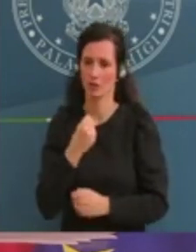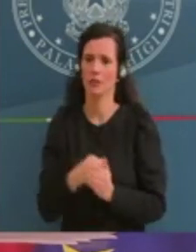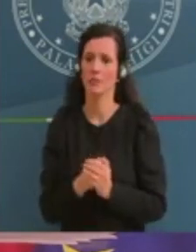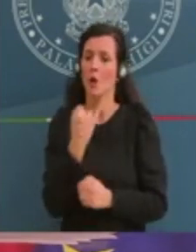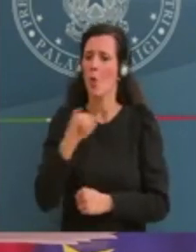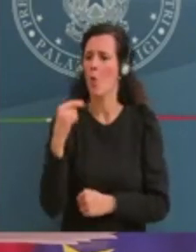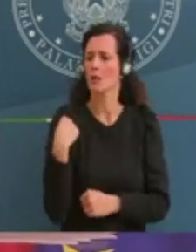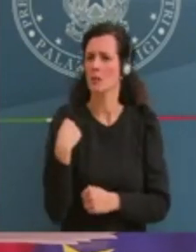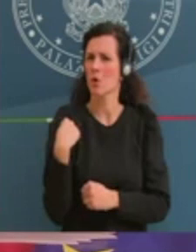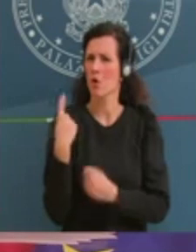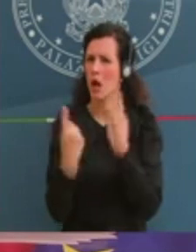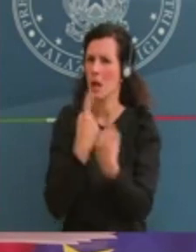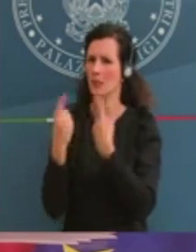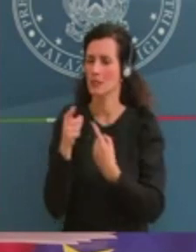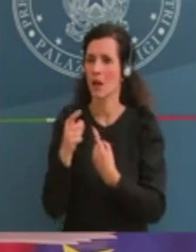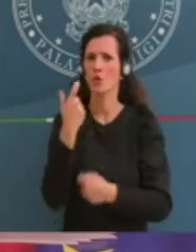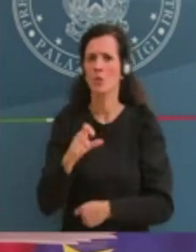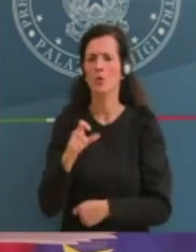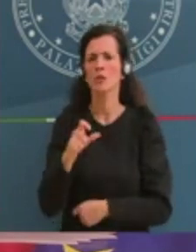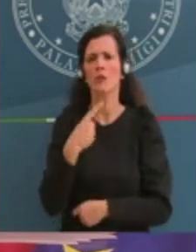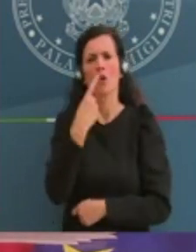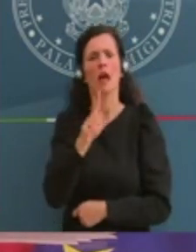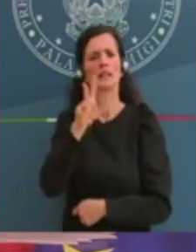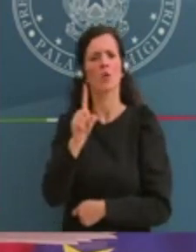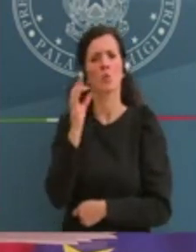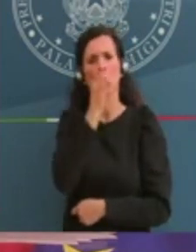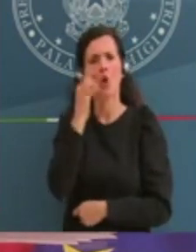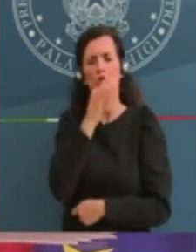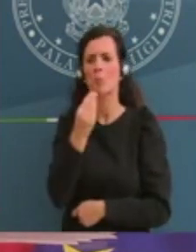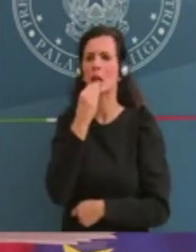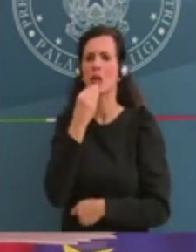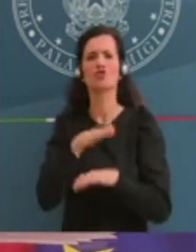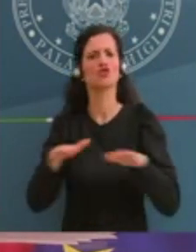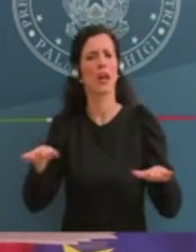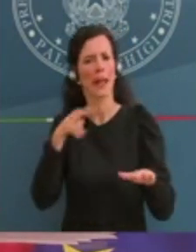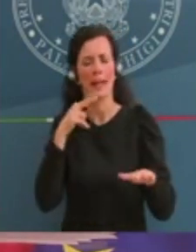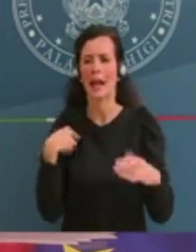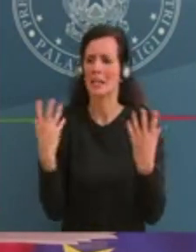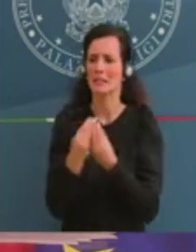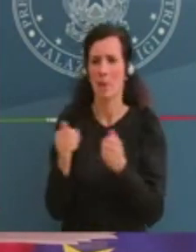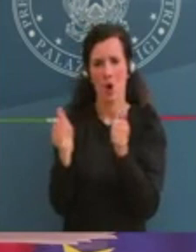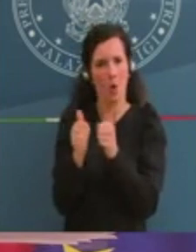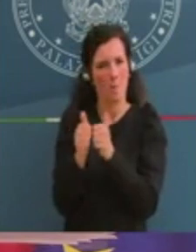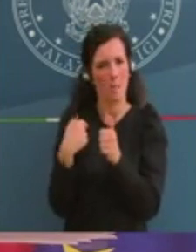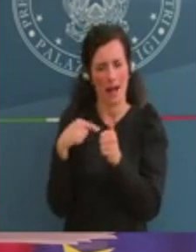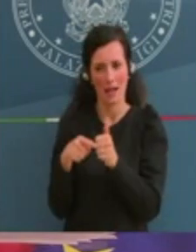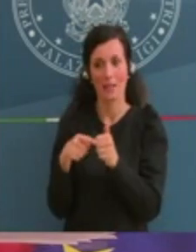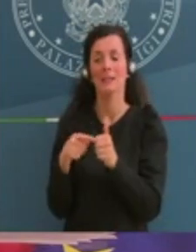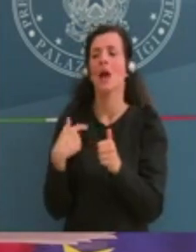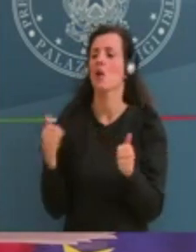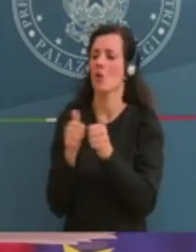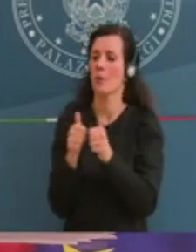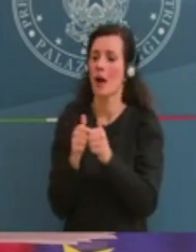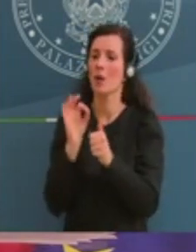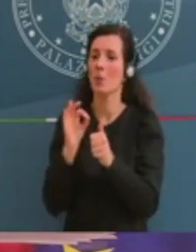il giorno prima avevo adottato avevo firmato un dpcm che chiudeva i ristoranti sarebbe gravemente scorretto poi da